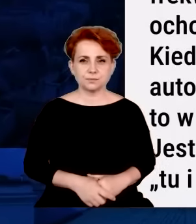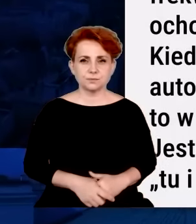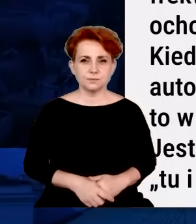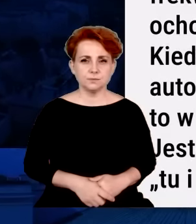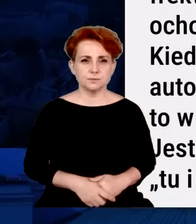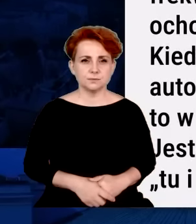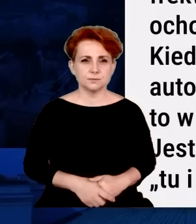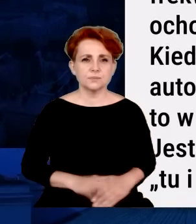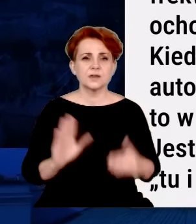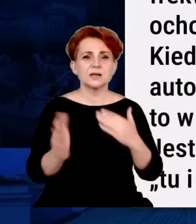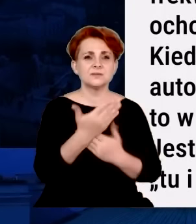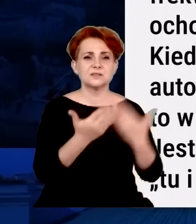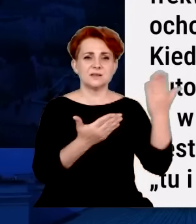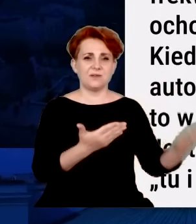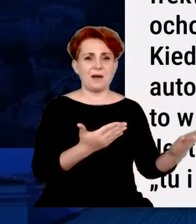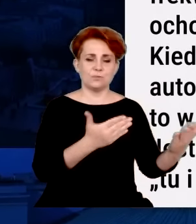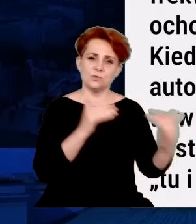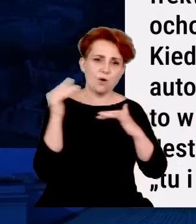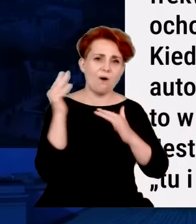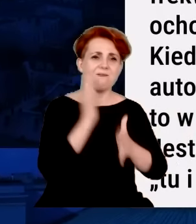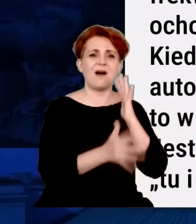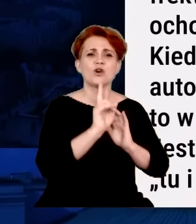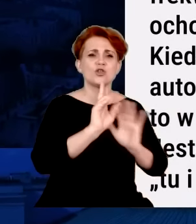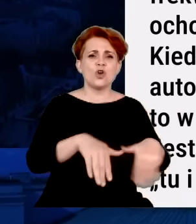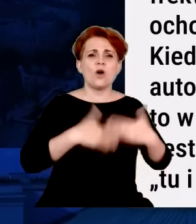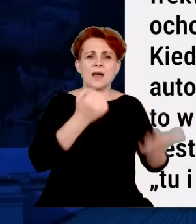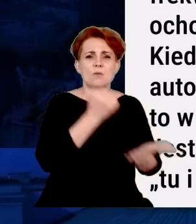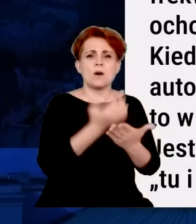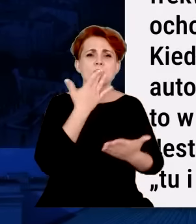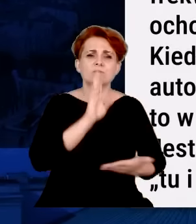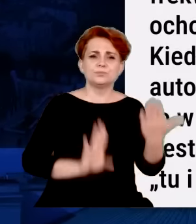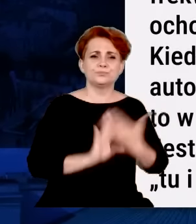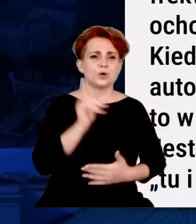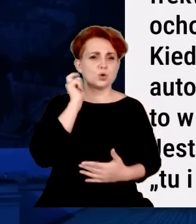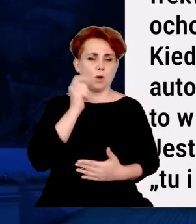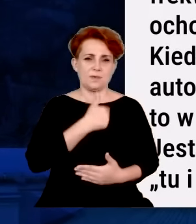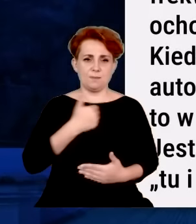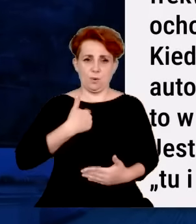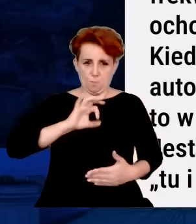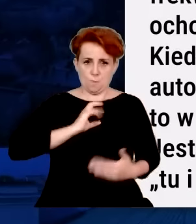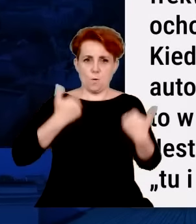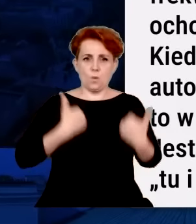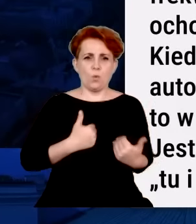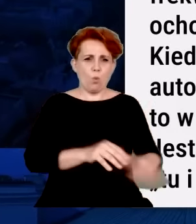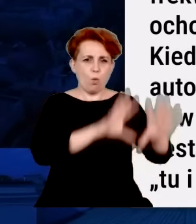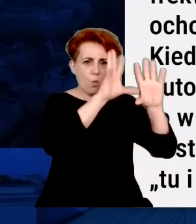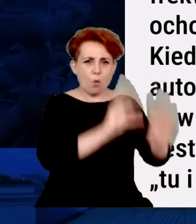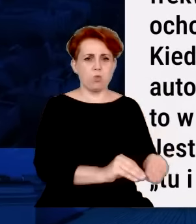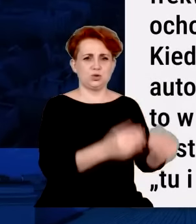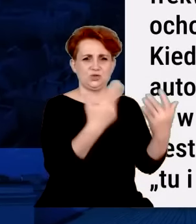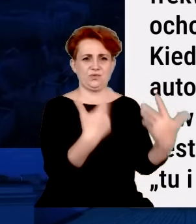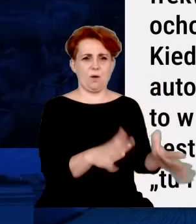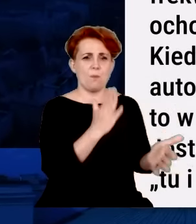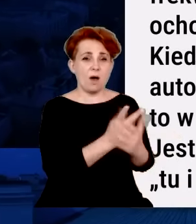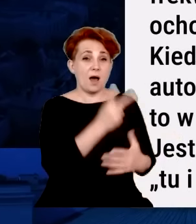Wyzywam Martę Lempart do walki. Kto ci dał prawo mówić w imieniu polskich kobiet, a w tym w moim? Ucisz się w końcu, bo nawet patrząc